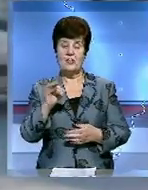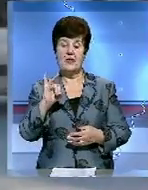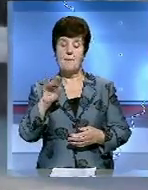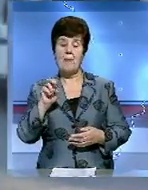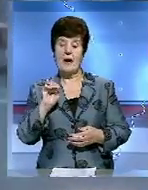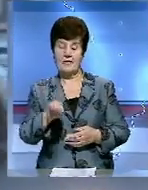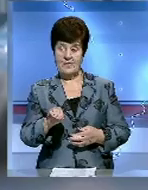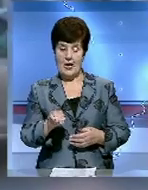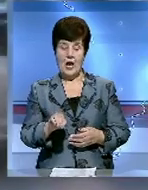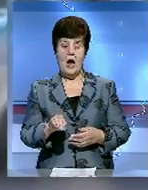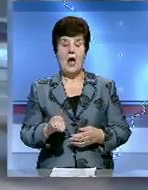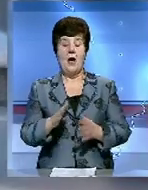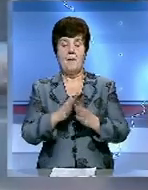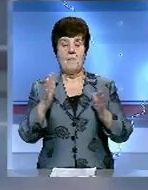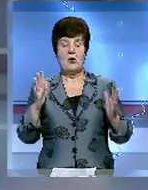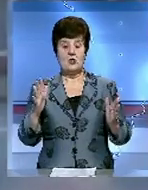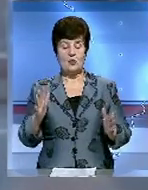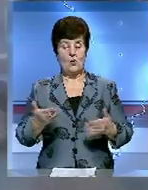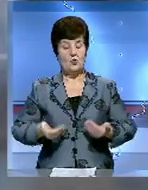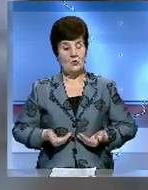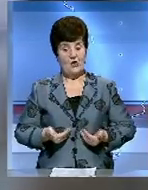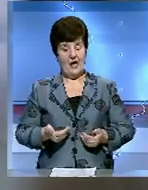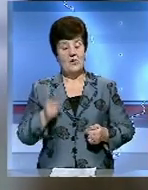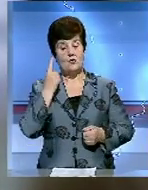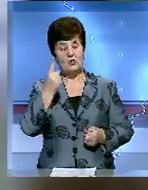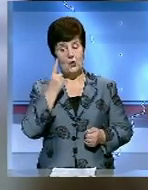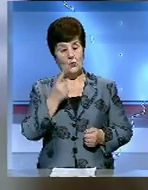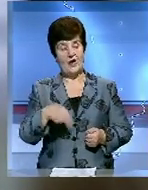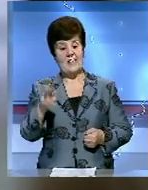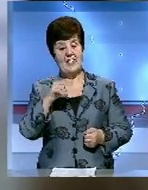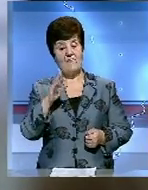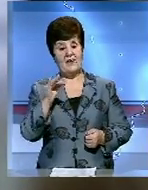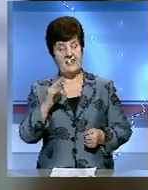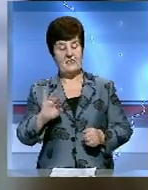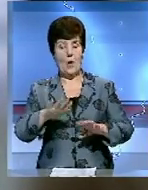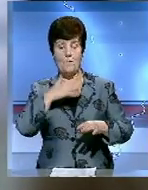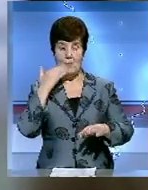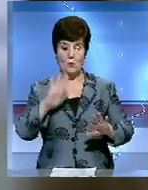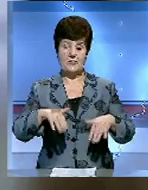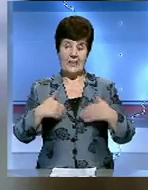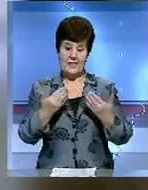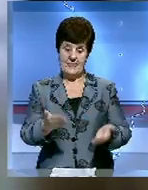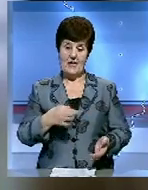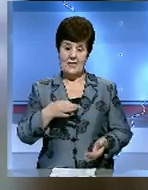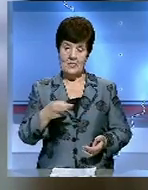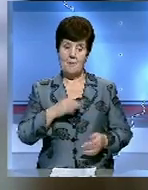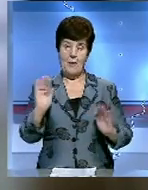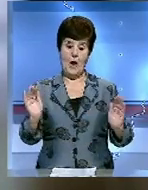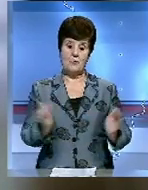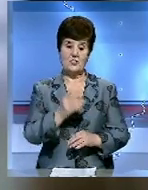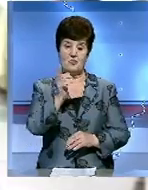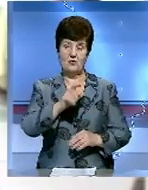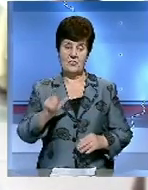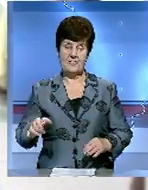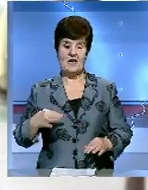major și eu îl formulez printr-o singură definiție. Mai mulți candidați independenți, mai puțini cetățeni